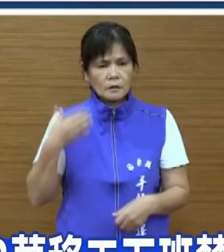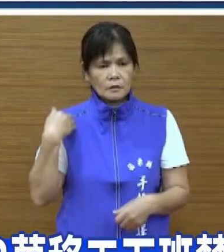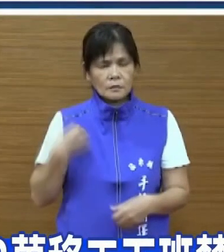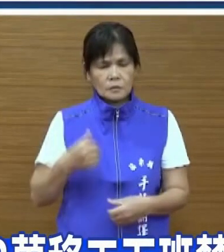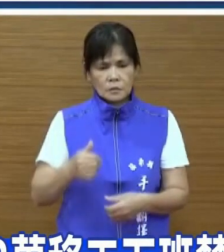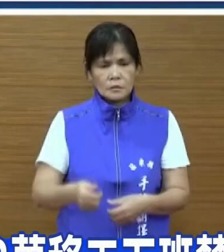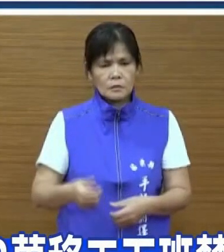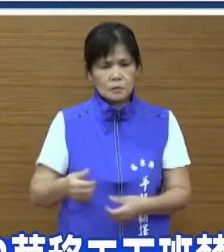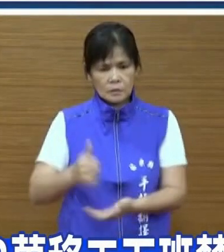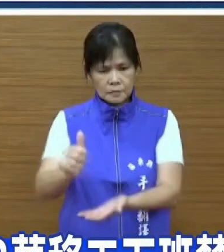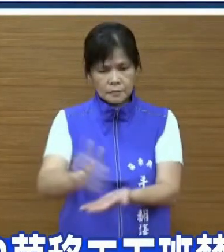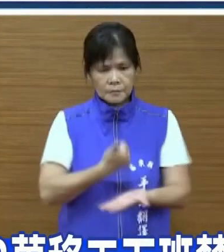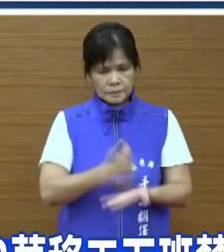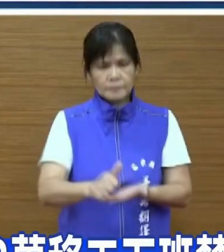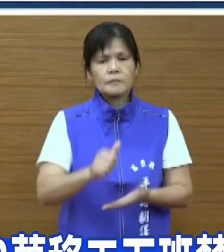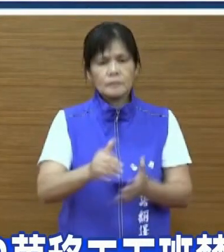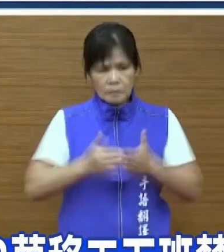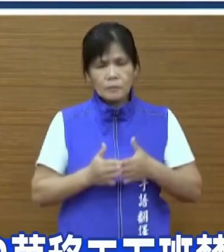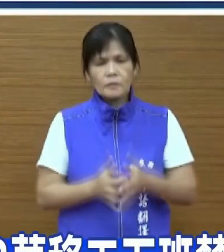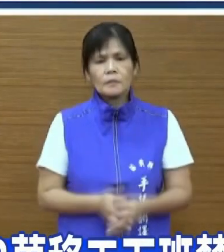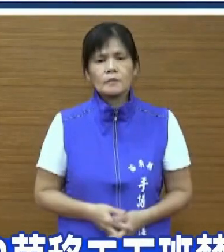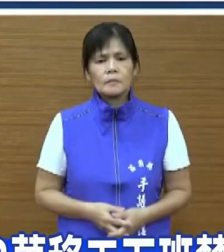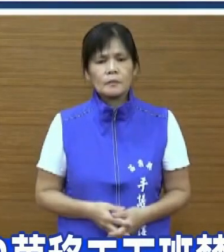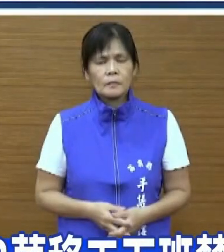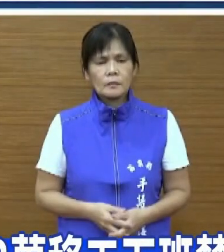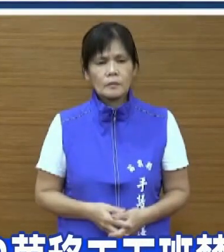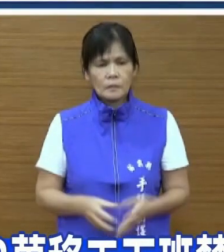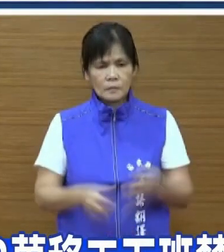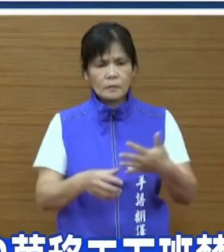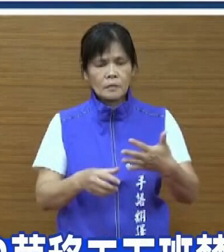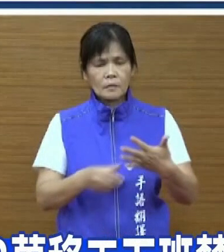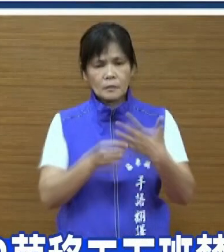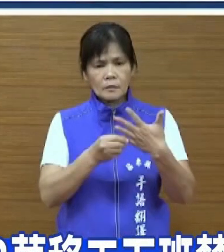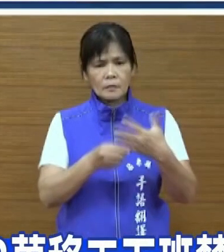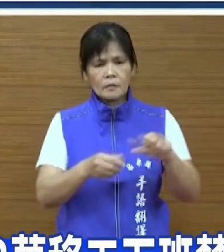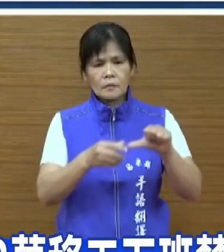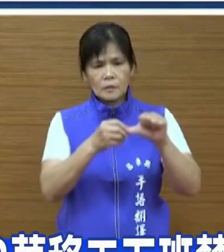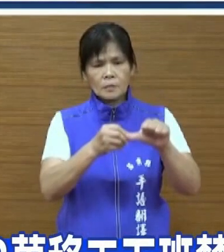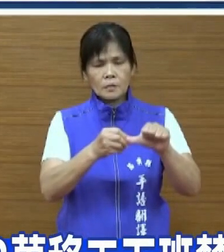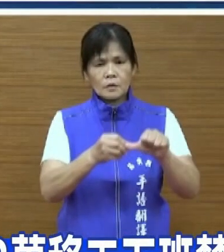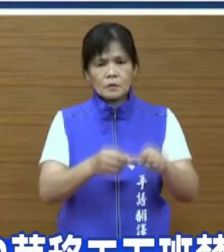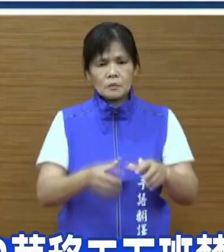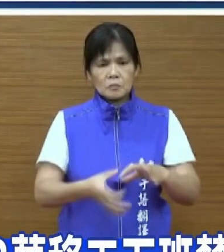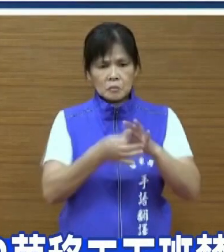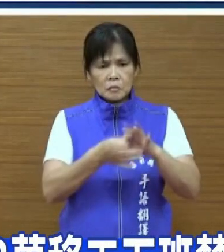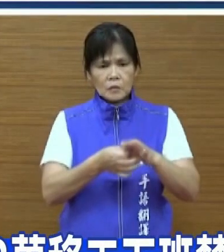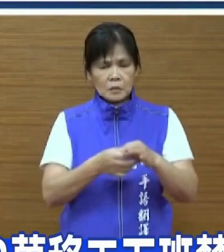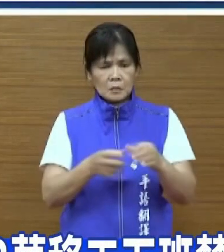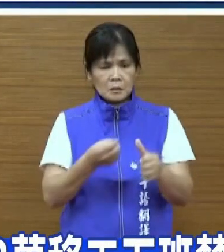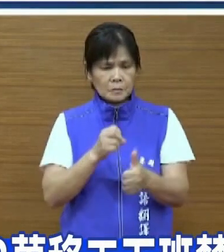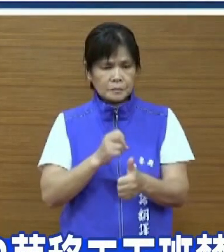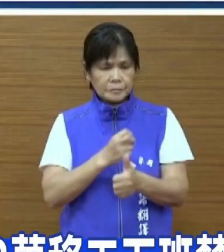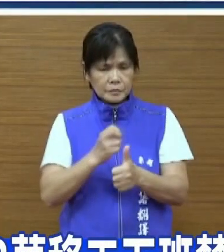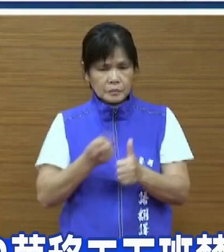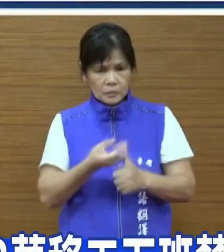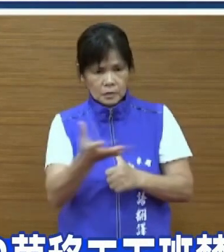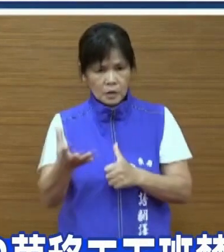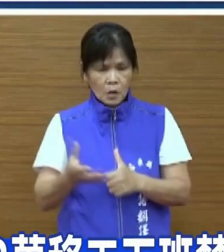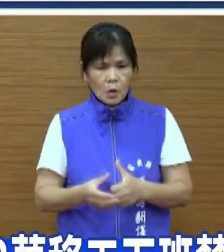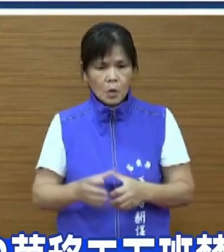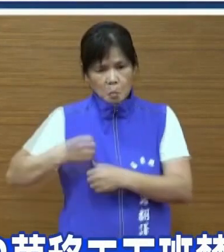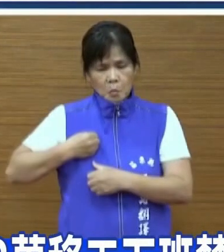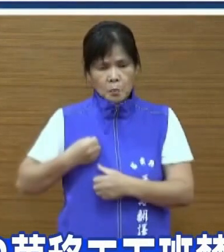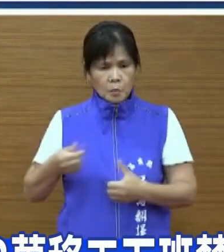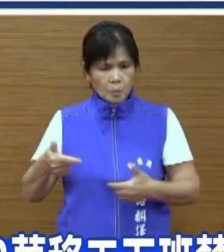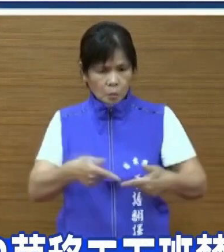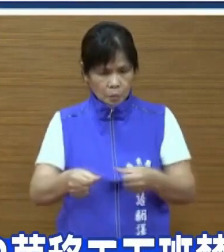受。那第五个部分疫情的关系，所以我们请国军部队的化学兵